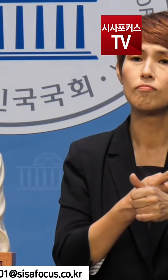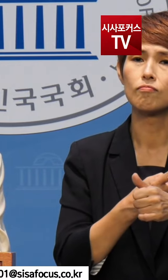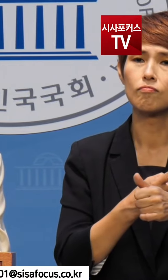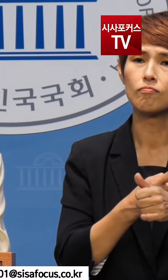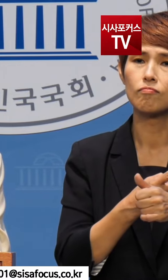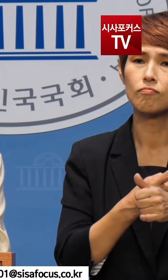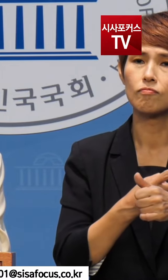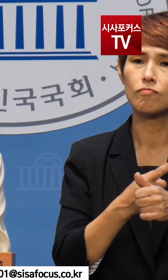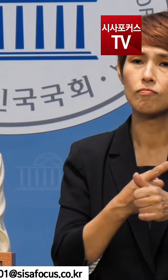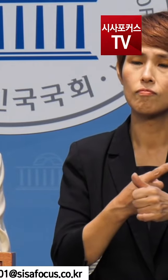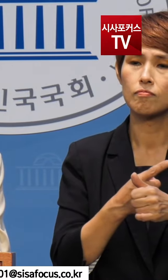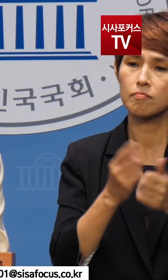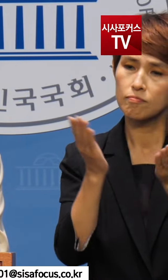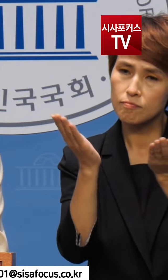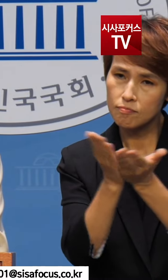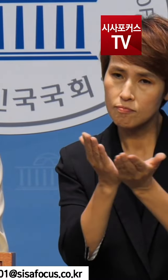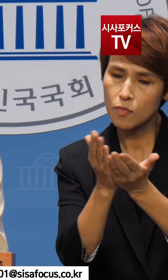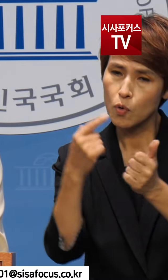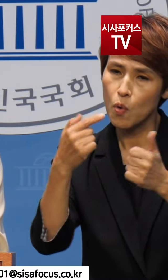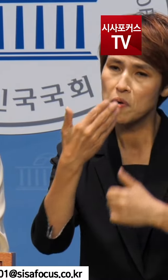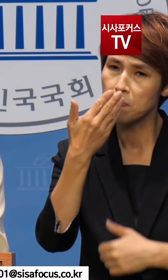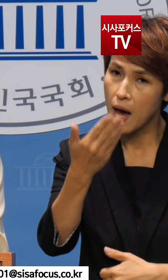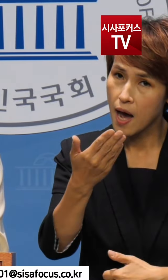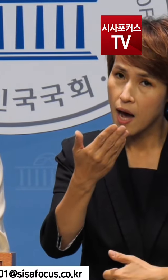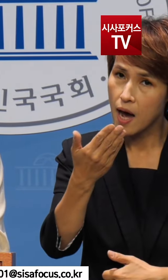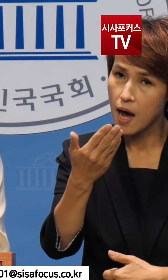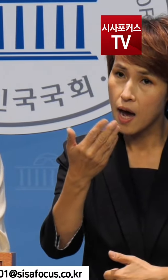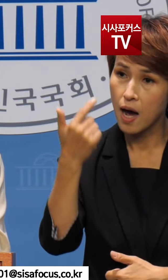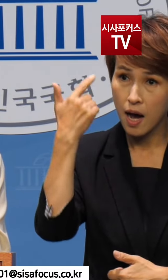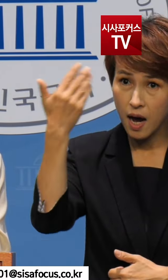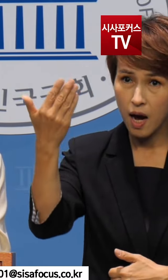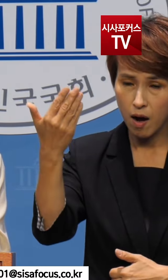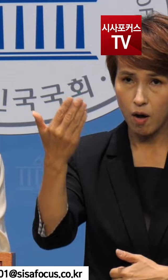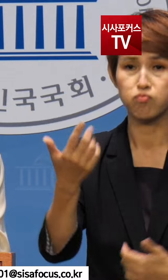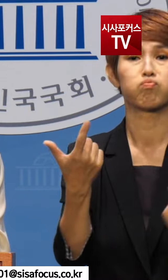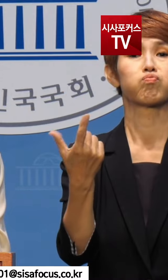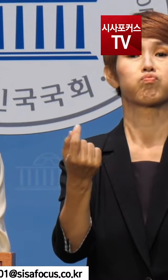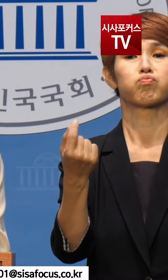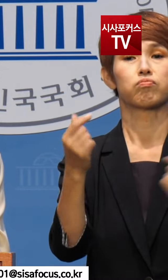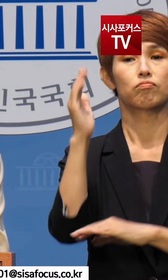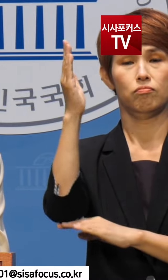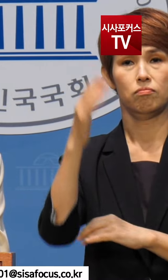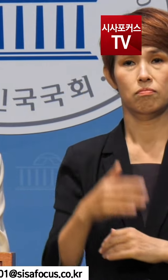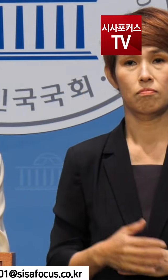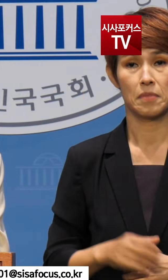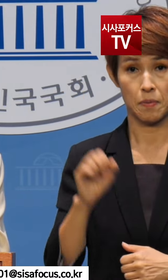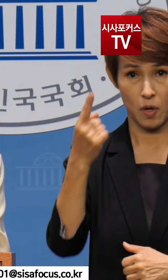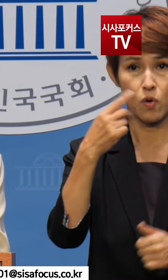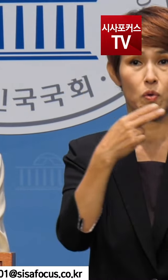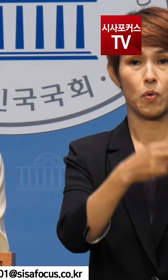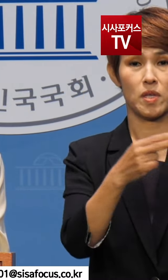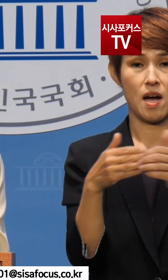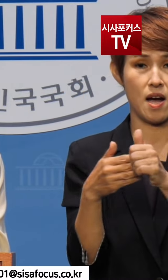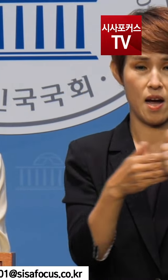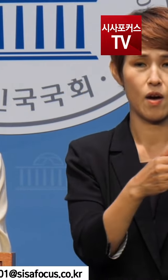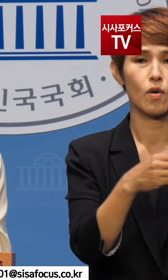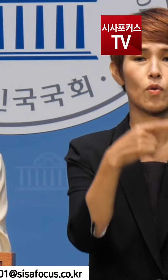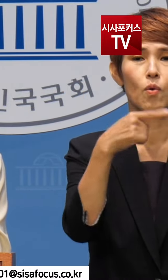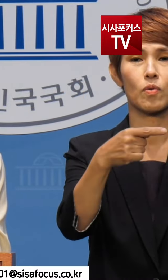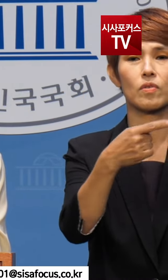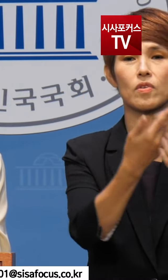수준별 교육, 맞춤형 교육이 구현되는지 대해서 타당하다고 하면서도 그래서 교사가 이끄는 교육혁명